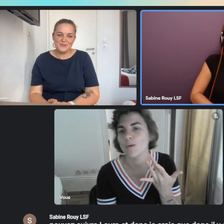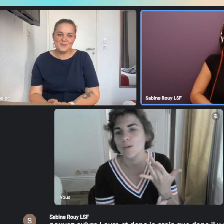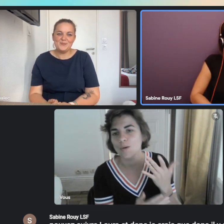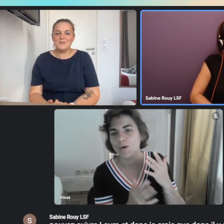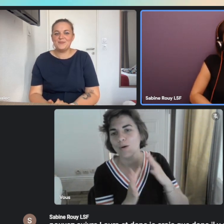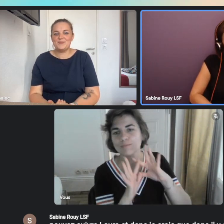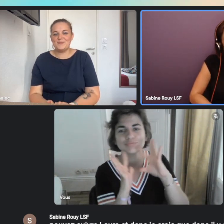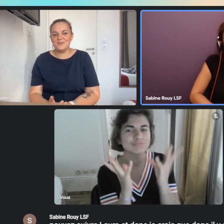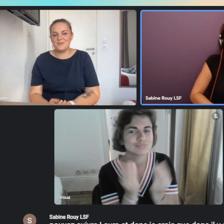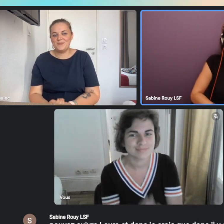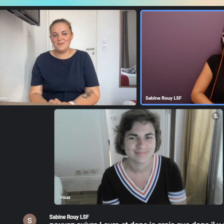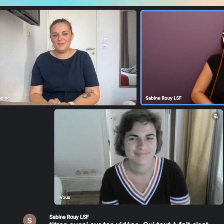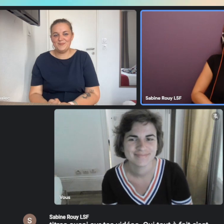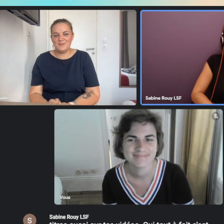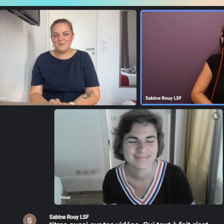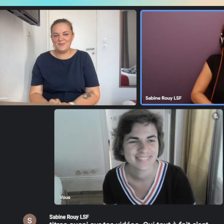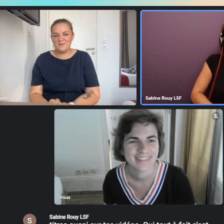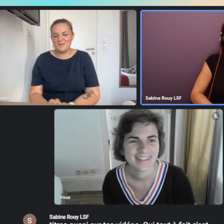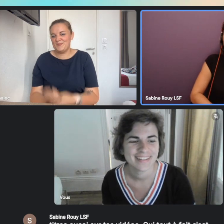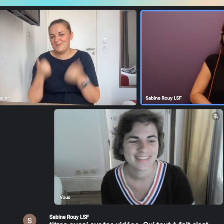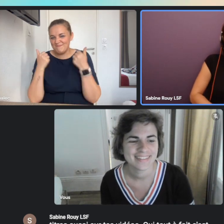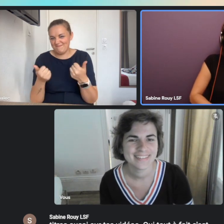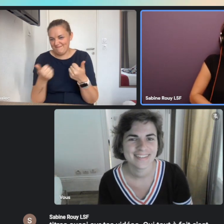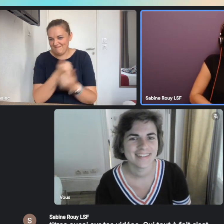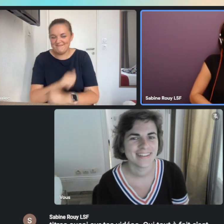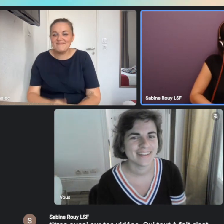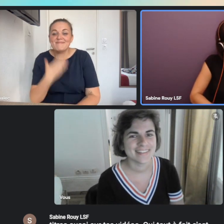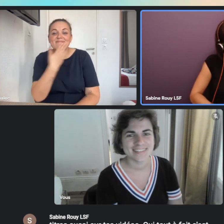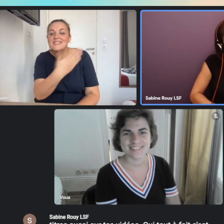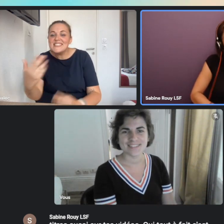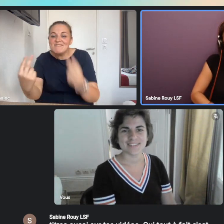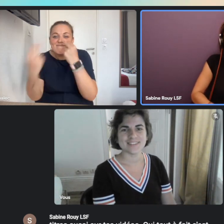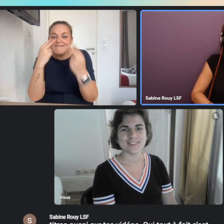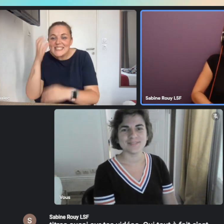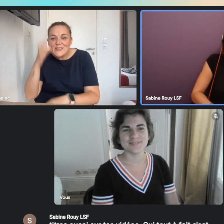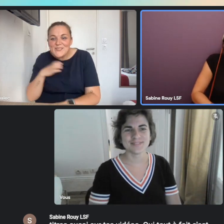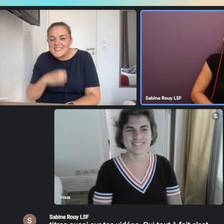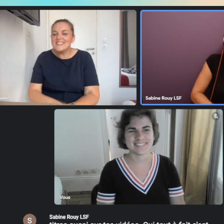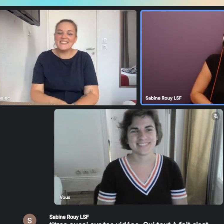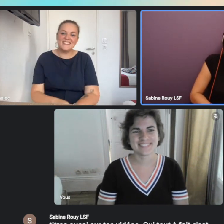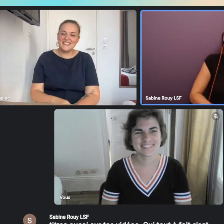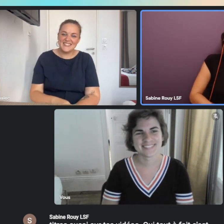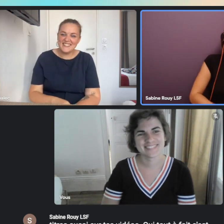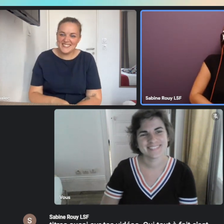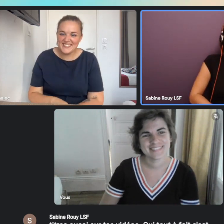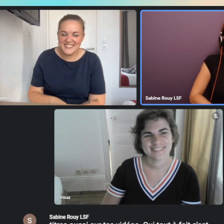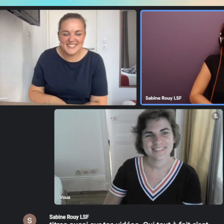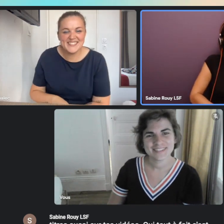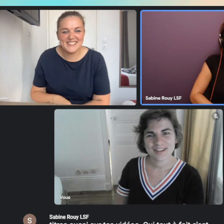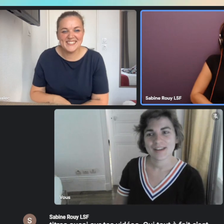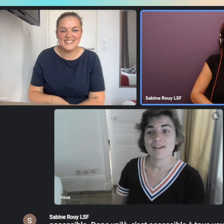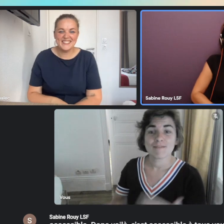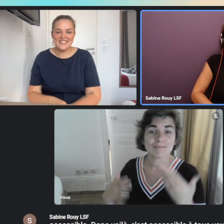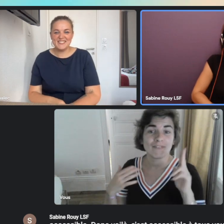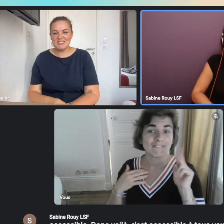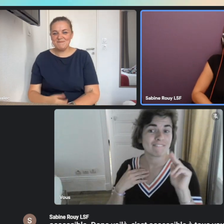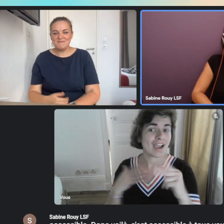beaucoup, c'était très intéressant. Voilà. Et bien, très bien. Merci de m'avoir écouté.